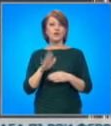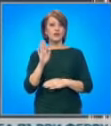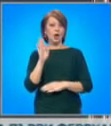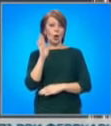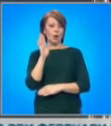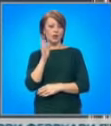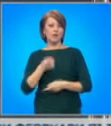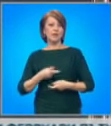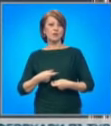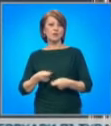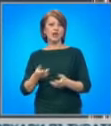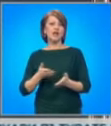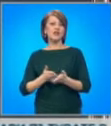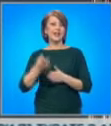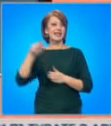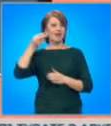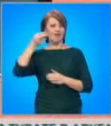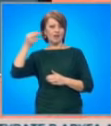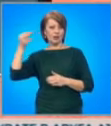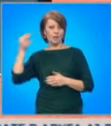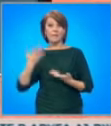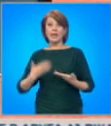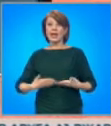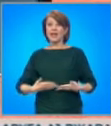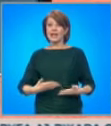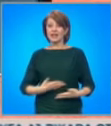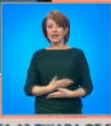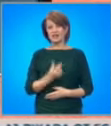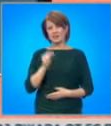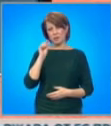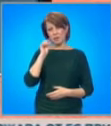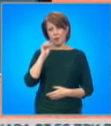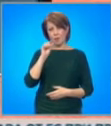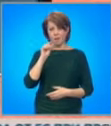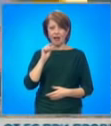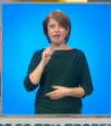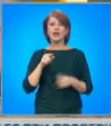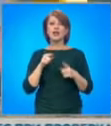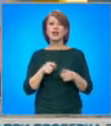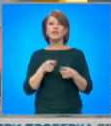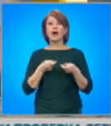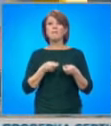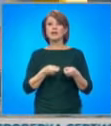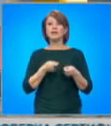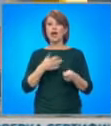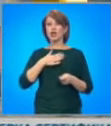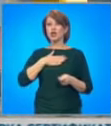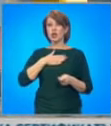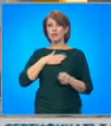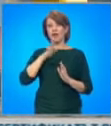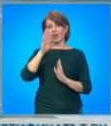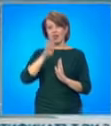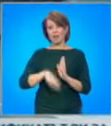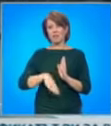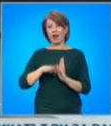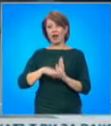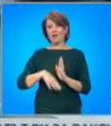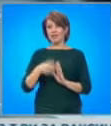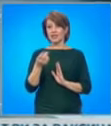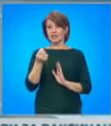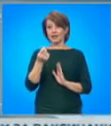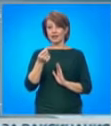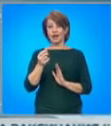за недвижими имоти. Според брокерите, интересът към тях е минимален и това принуждава собствениците да свалят цените. В